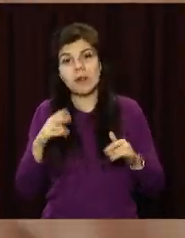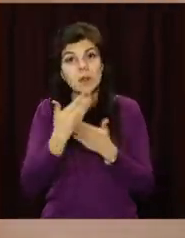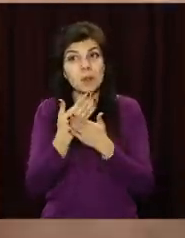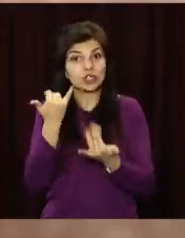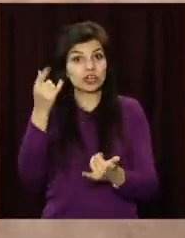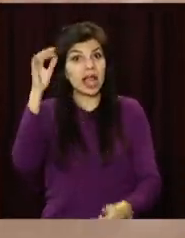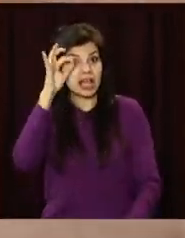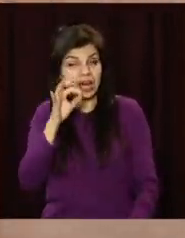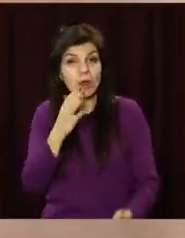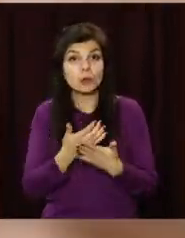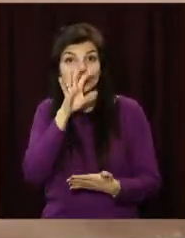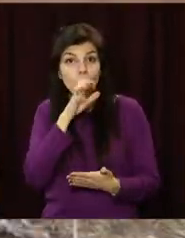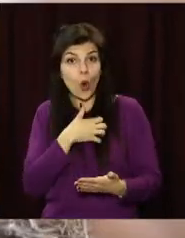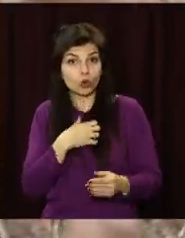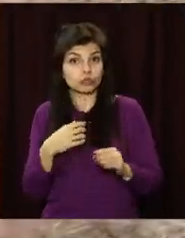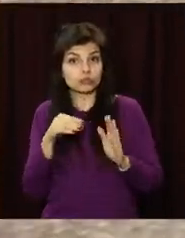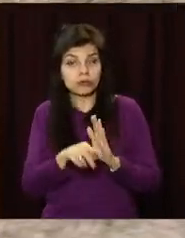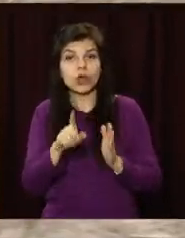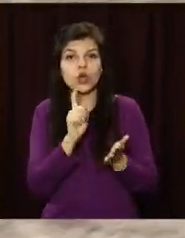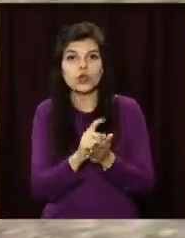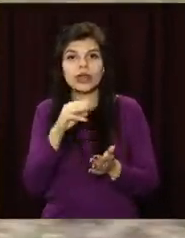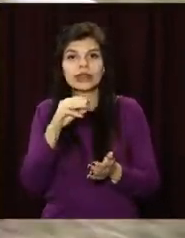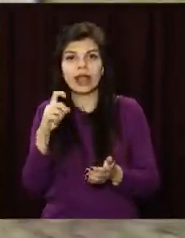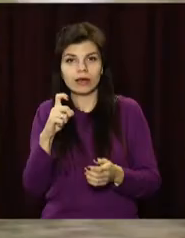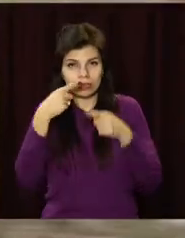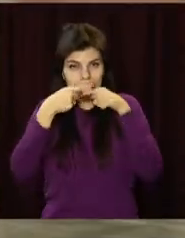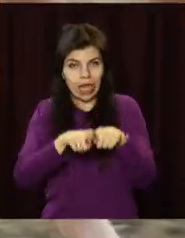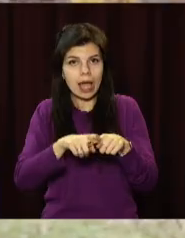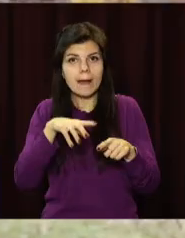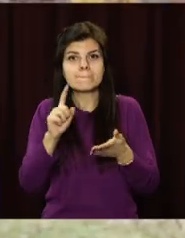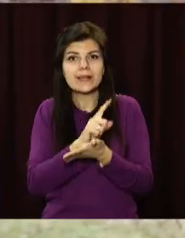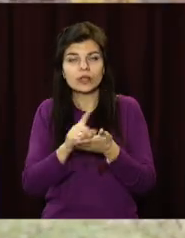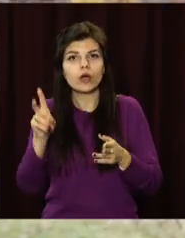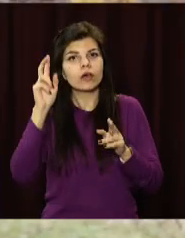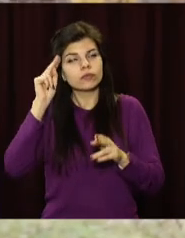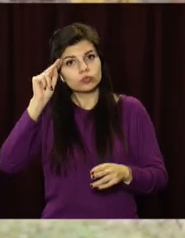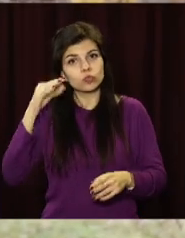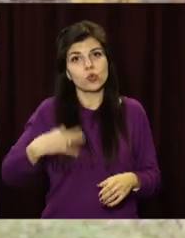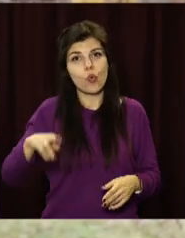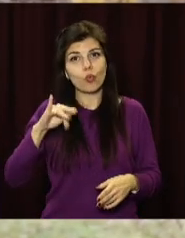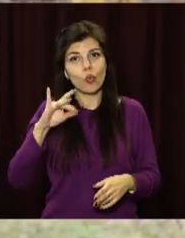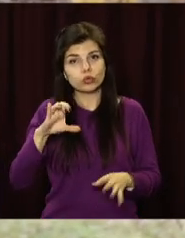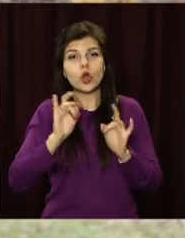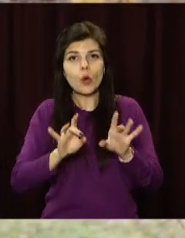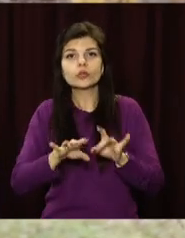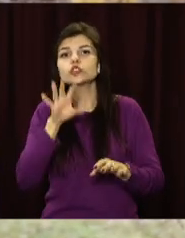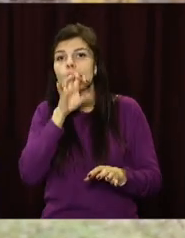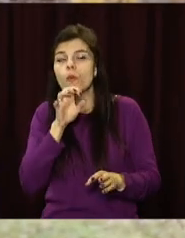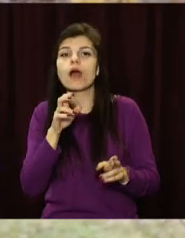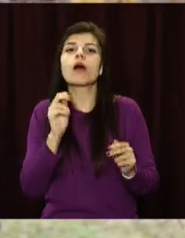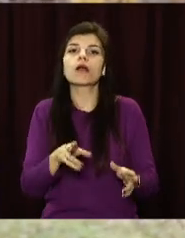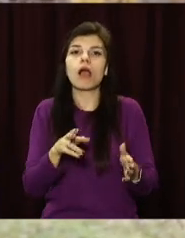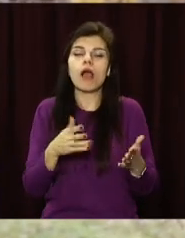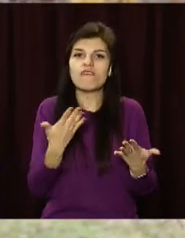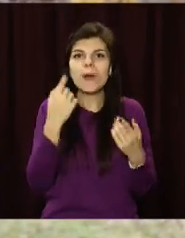якщо людина хоче завести собаку, він проходить техмінімум. Йому на курсах об'ясняється, що таке собака, як вона